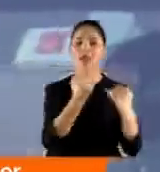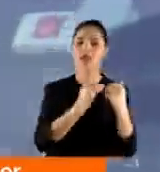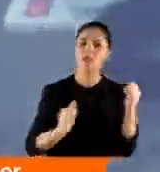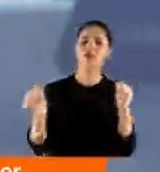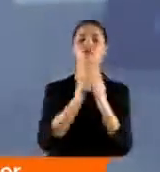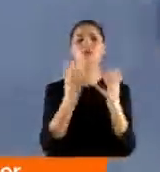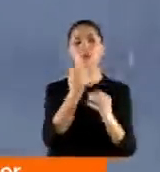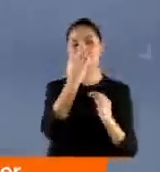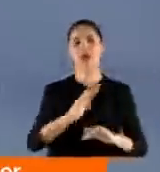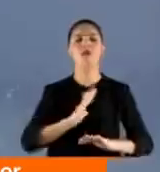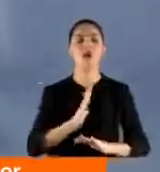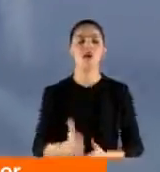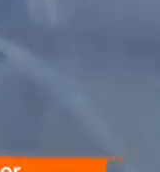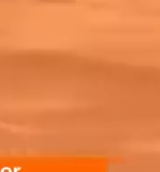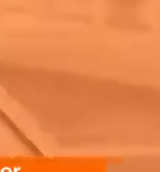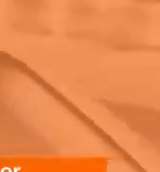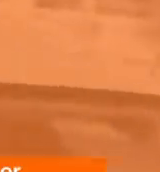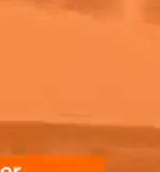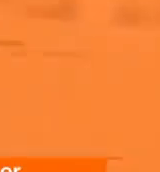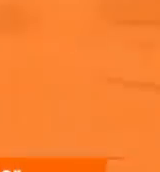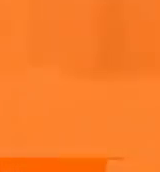büyümesi bekleniyor.